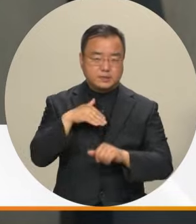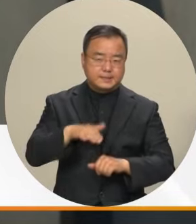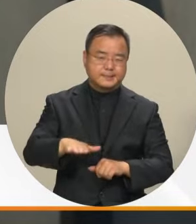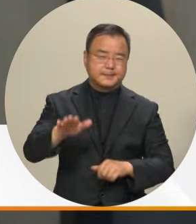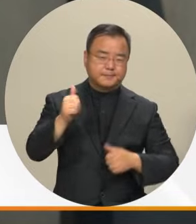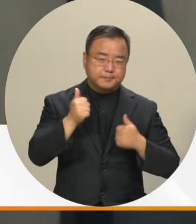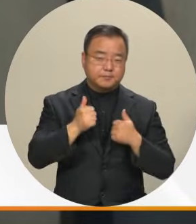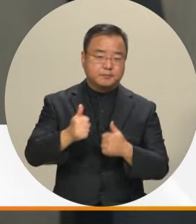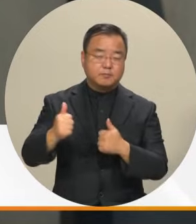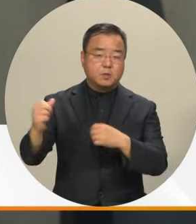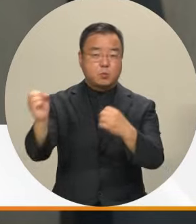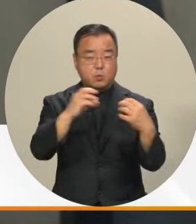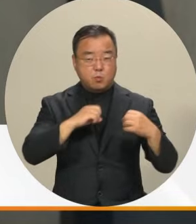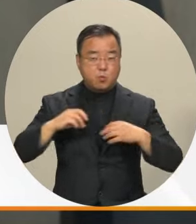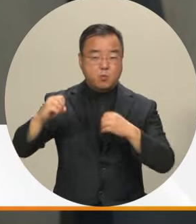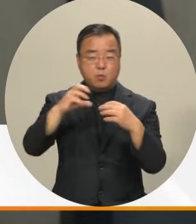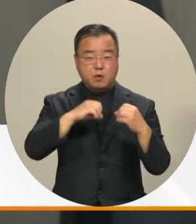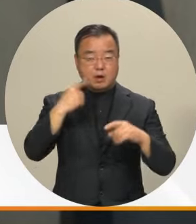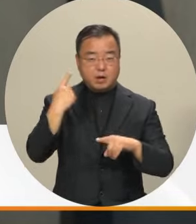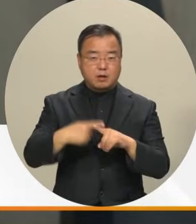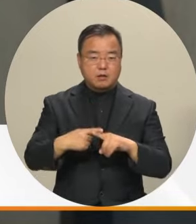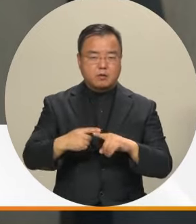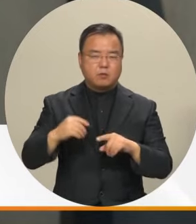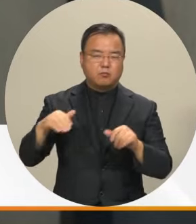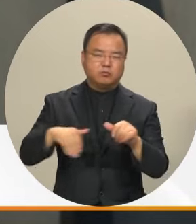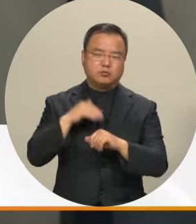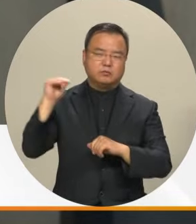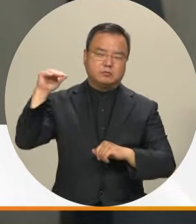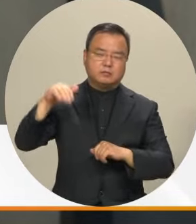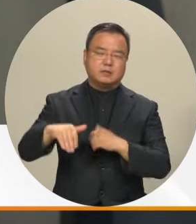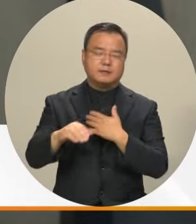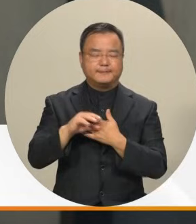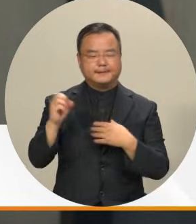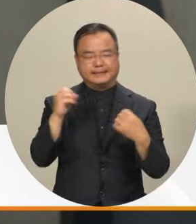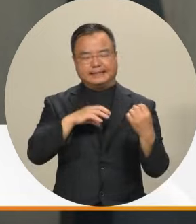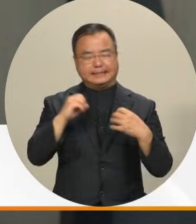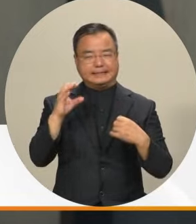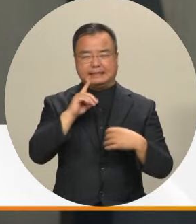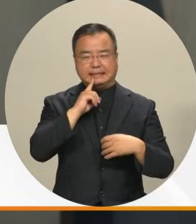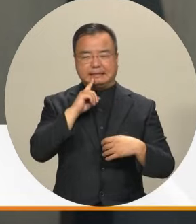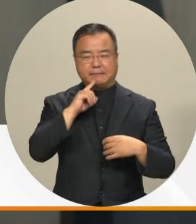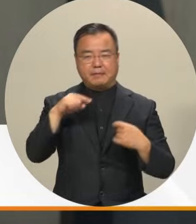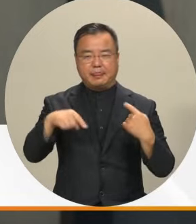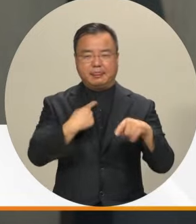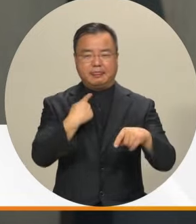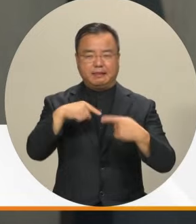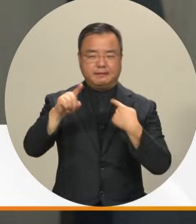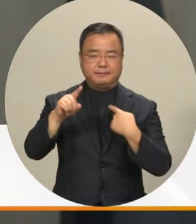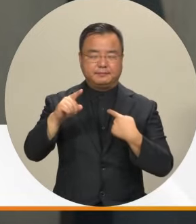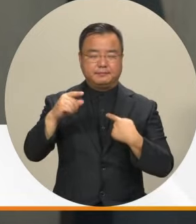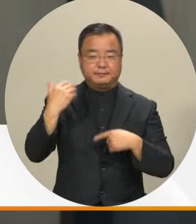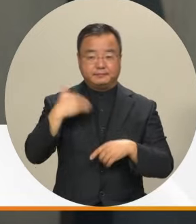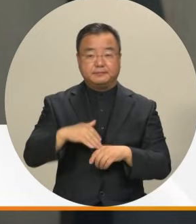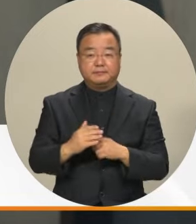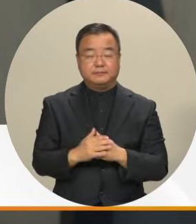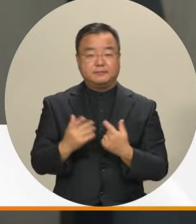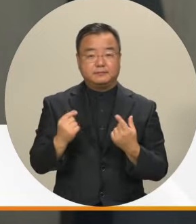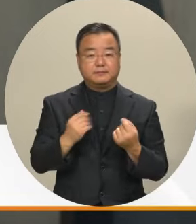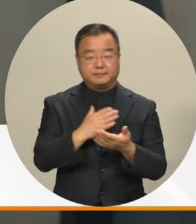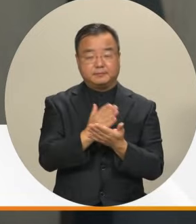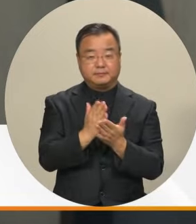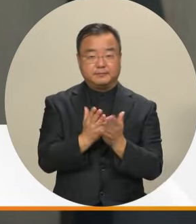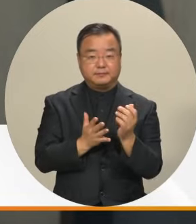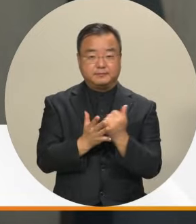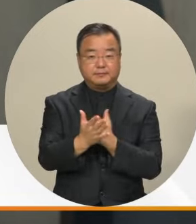그랬더니 이제 서로 막 소통하고 하다가 또 분위기가 가라앉으면 소통도 잘 안 되는 그래서 여러 가지 측면에 이제 영향을 줄